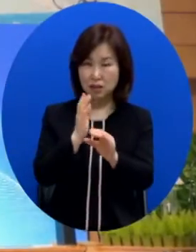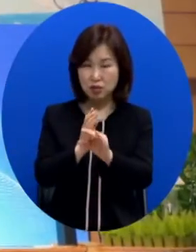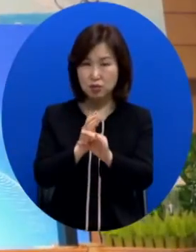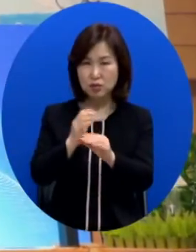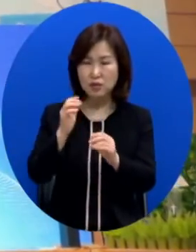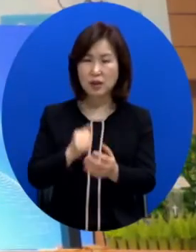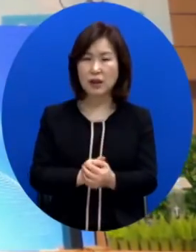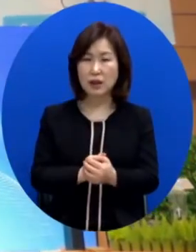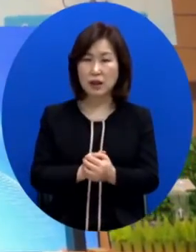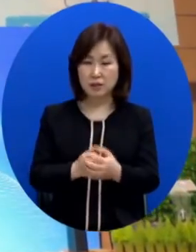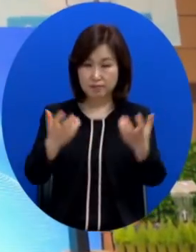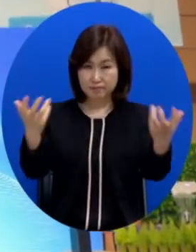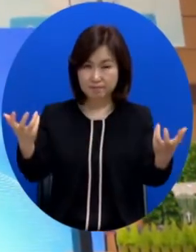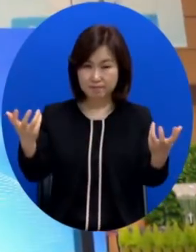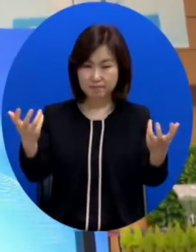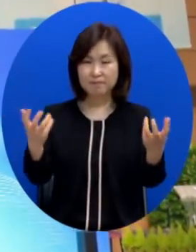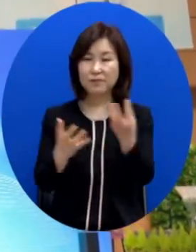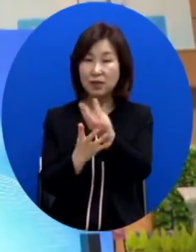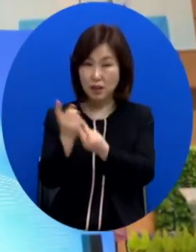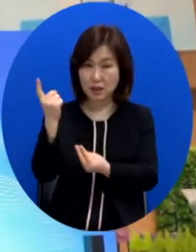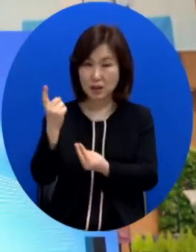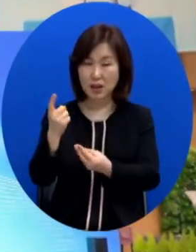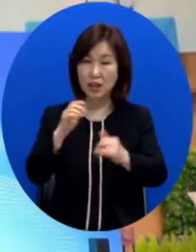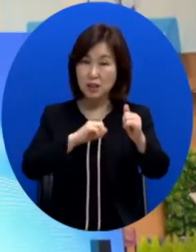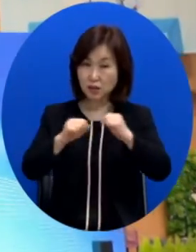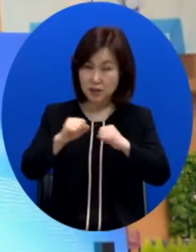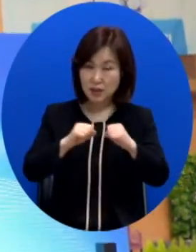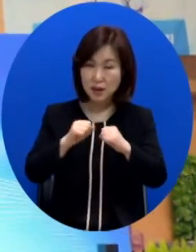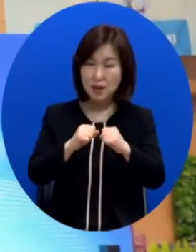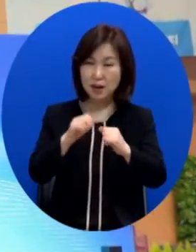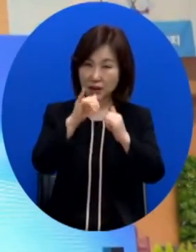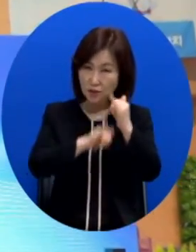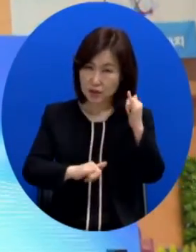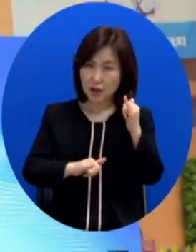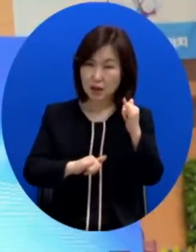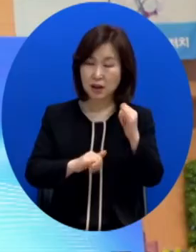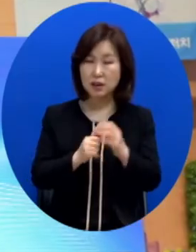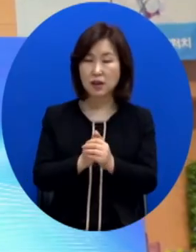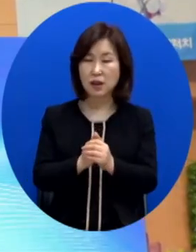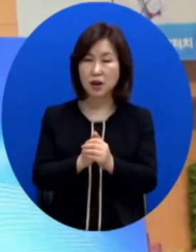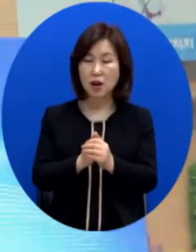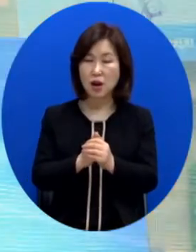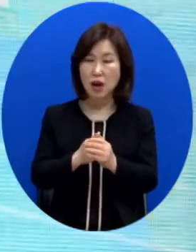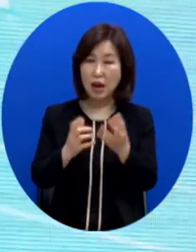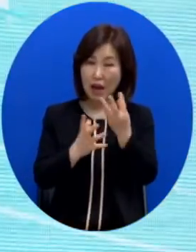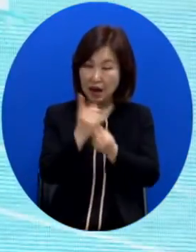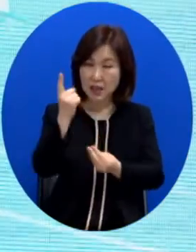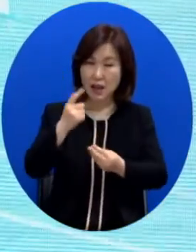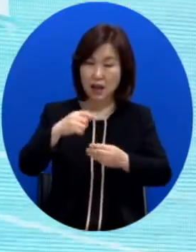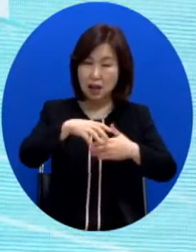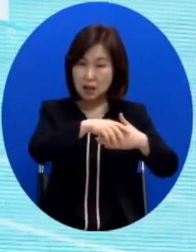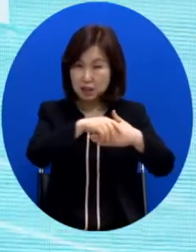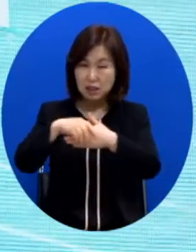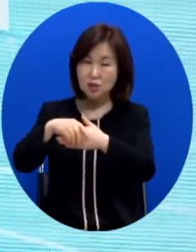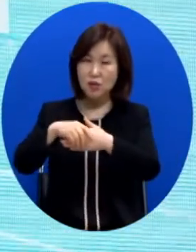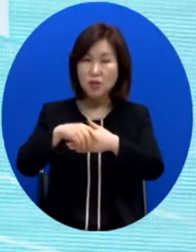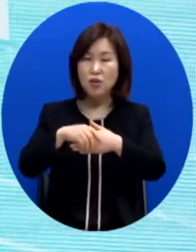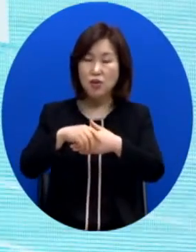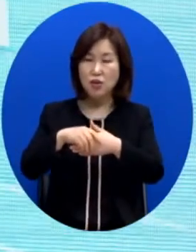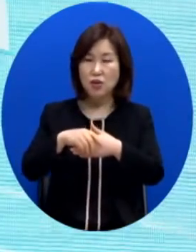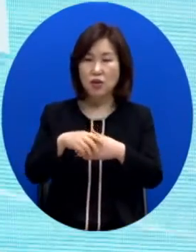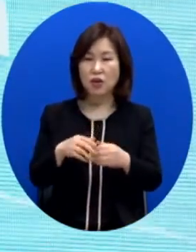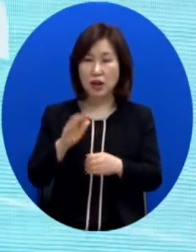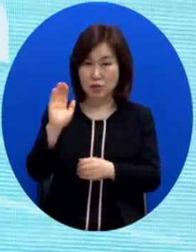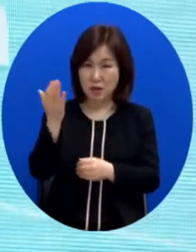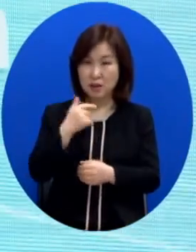양장 뇌가 다시 하나를 이룬 역사가 한국교회에 확산돼 원 리더십 원 메시지를 회복하는 계기가 되길 바란다 고